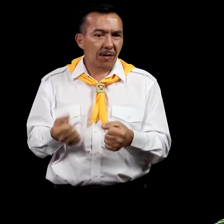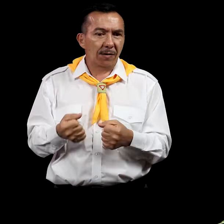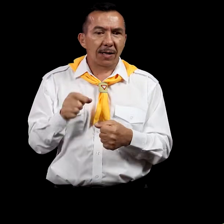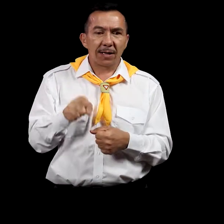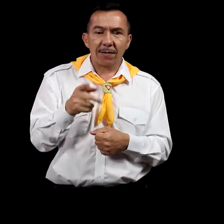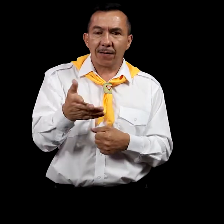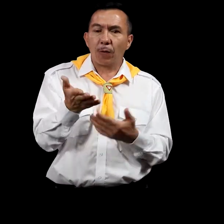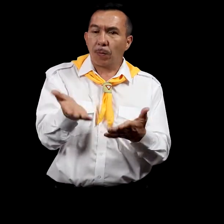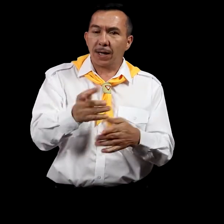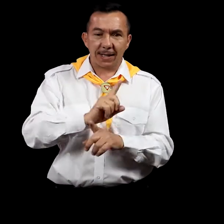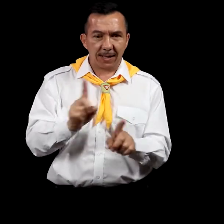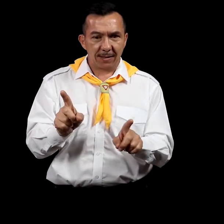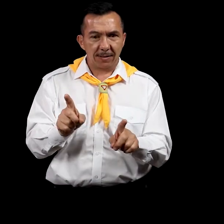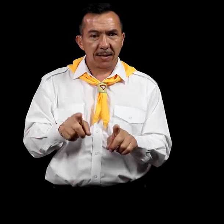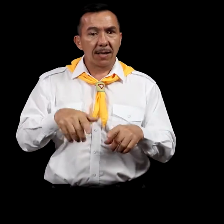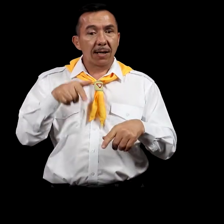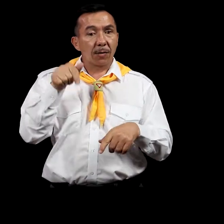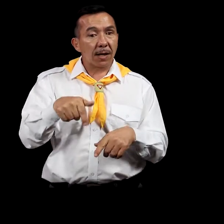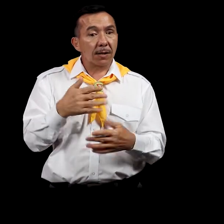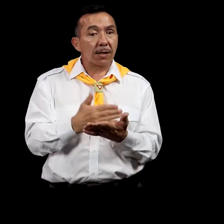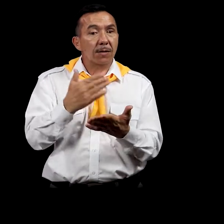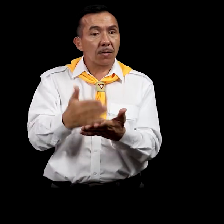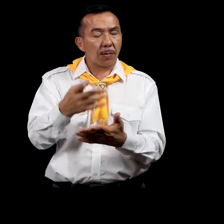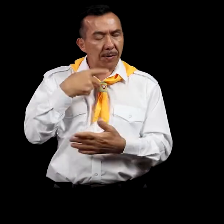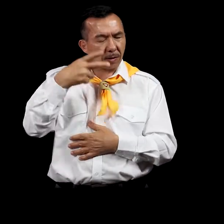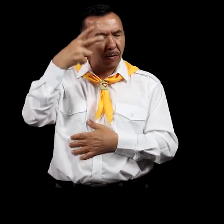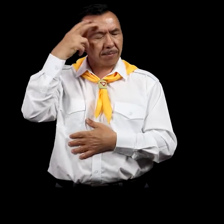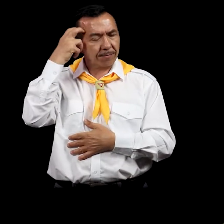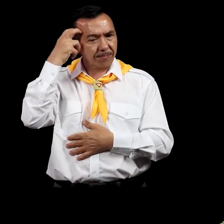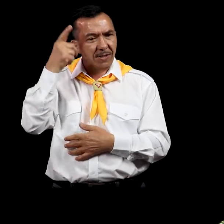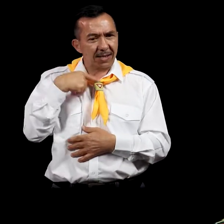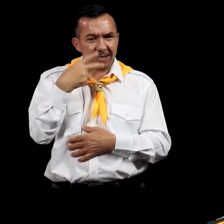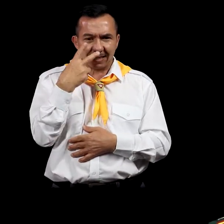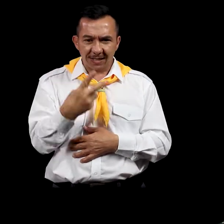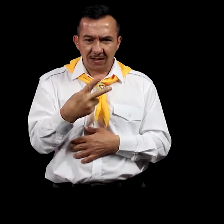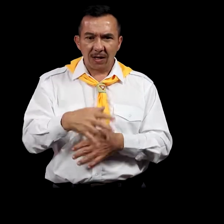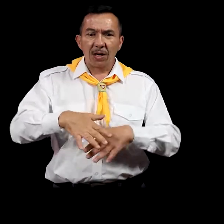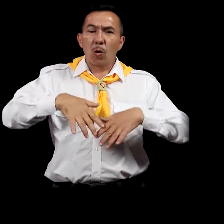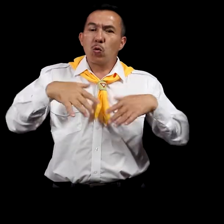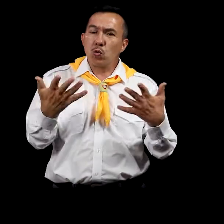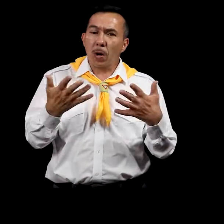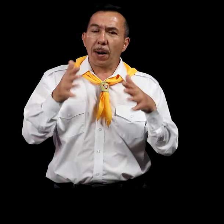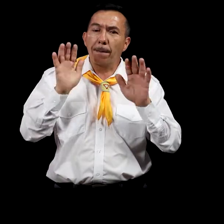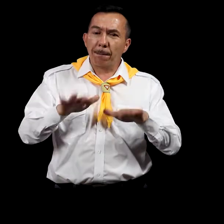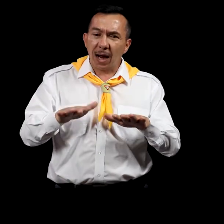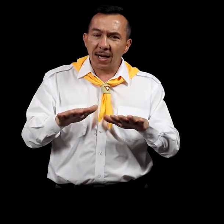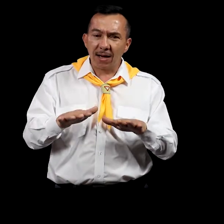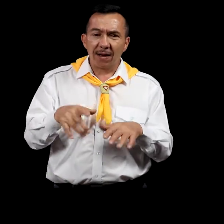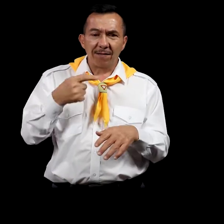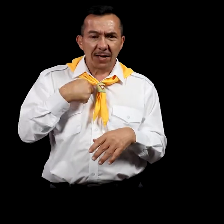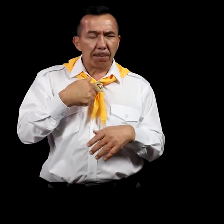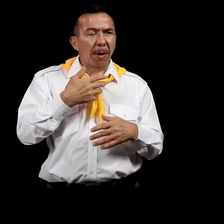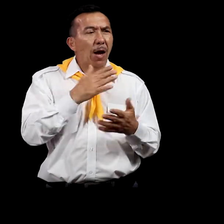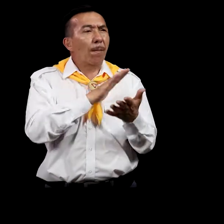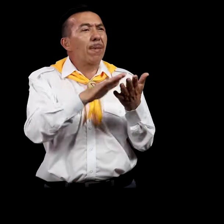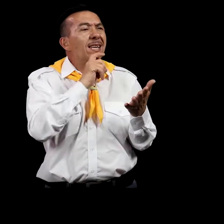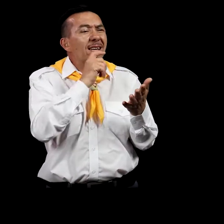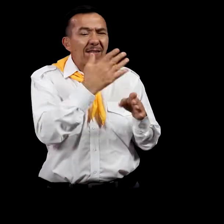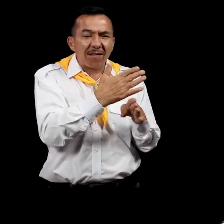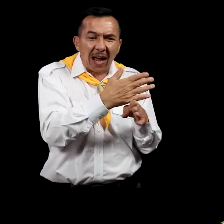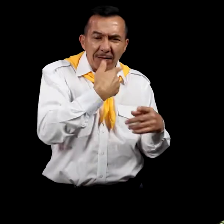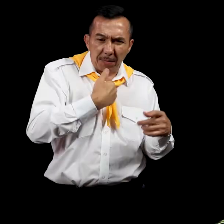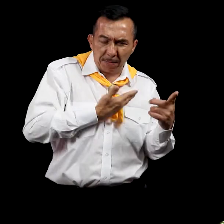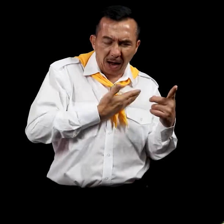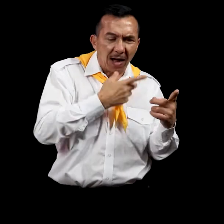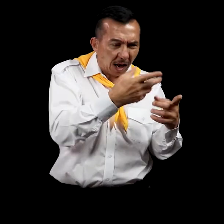dit aan hom gegee nie. Maar hy het tot homself gekom en gesê, hoe baie hier langer van my vader het baie brood